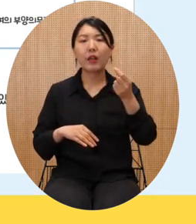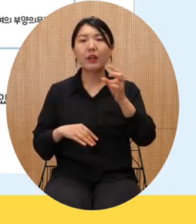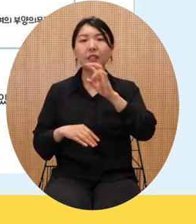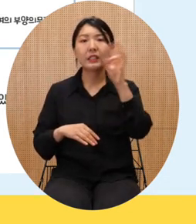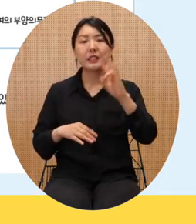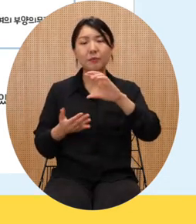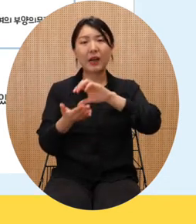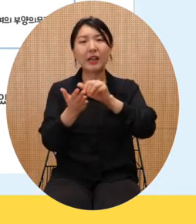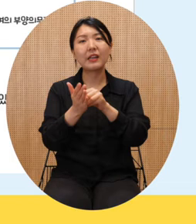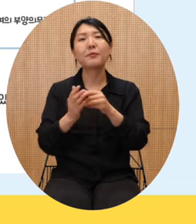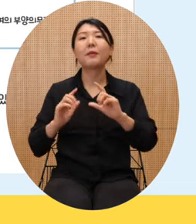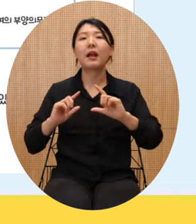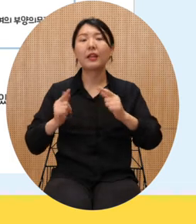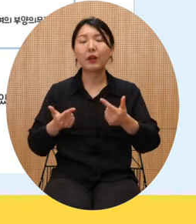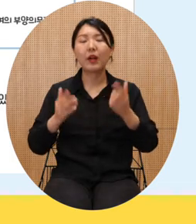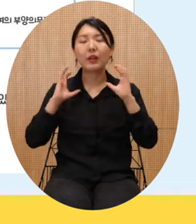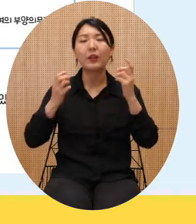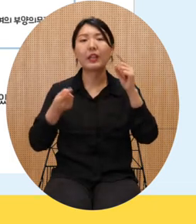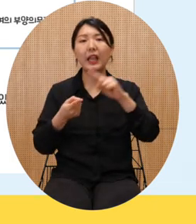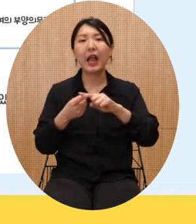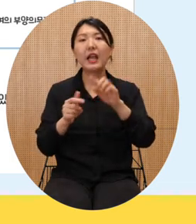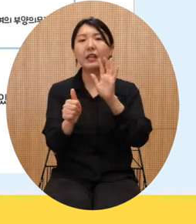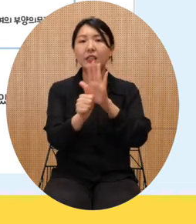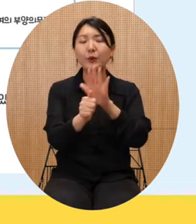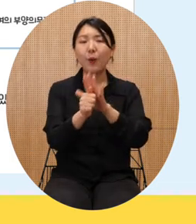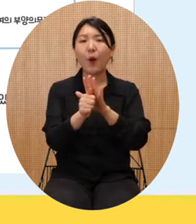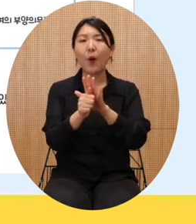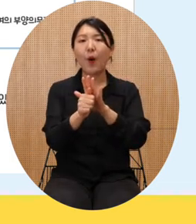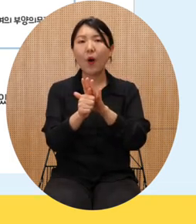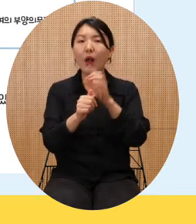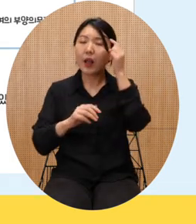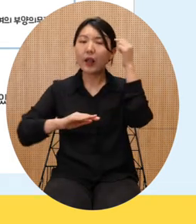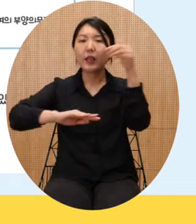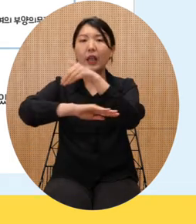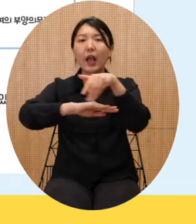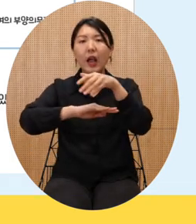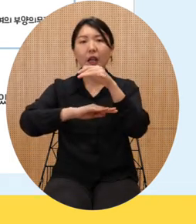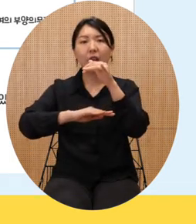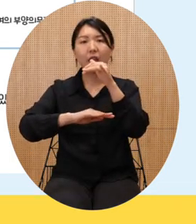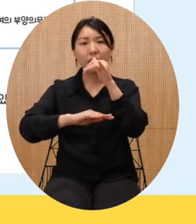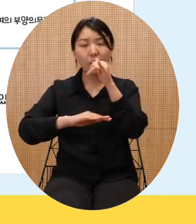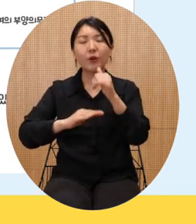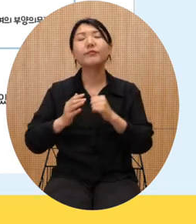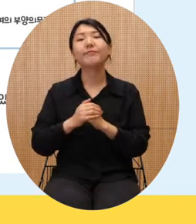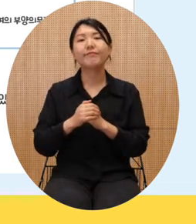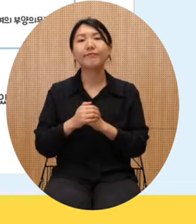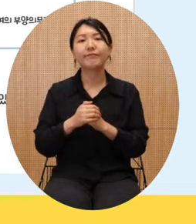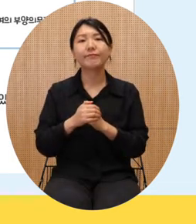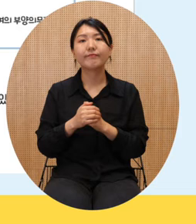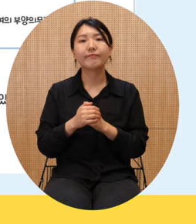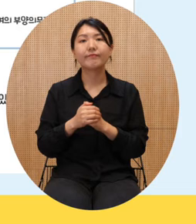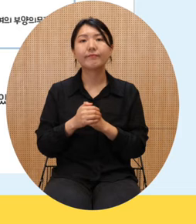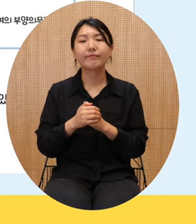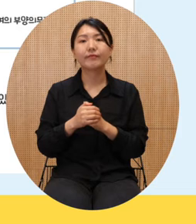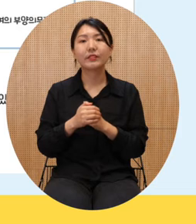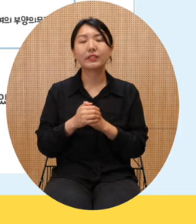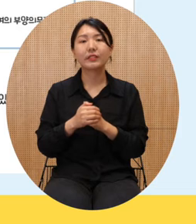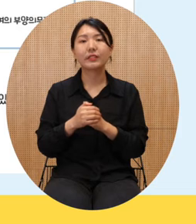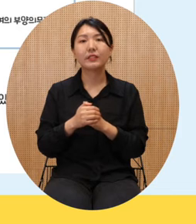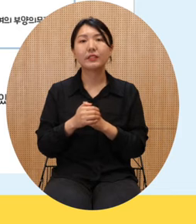그 시흥만큼은 아니지만 아동에 대한 지원을 할 계획임을 지금 밝히고 있는